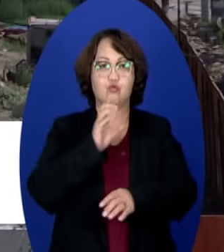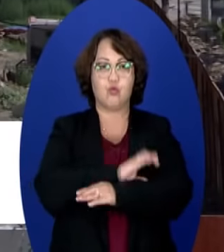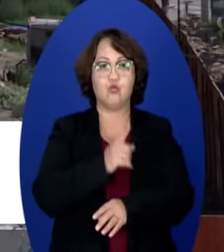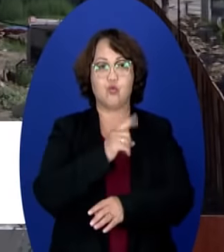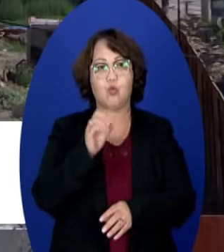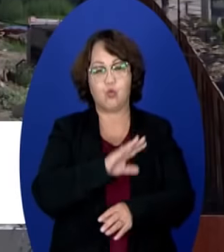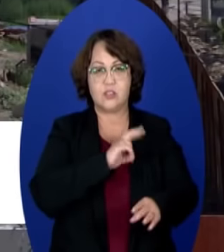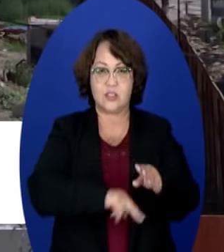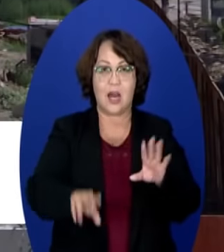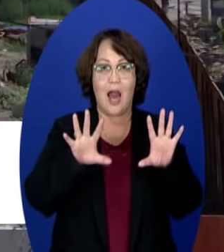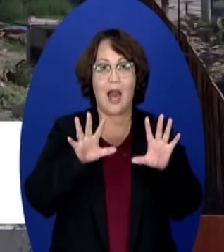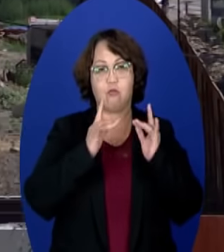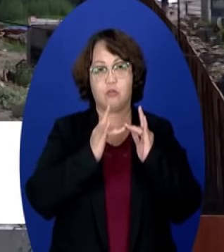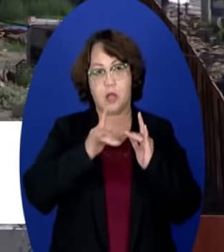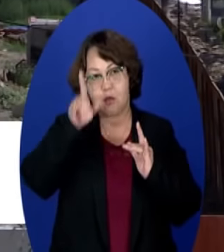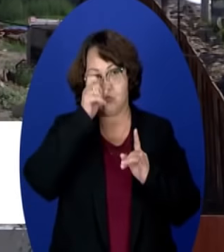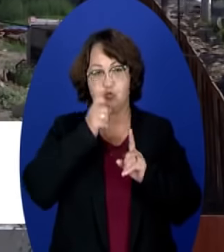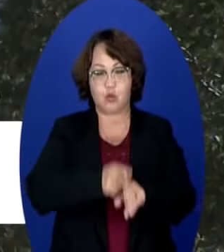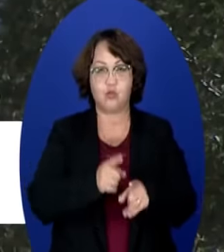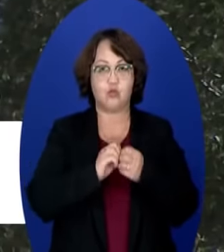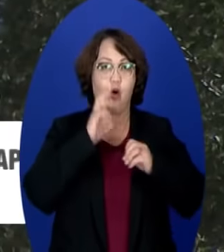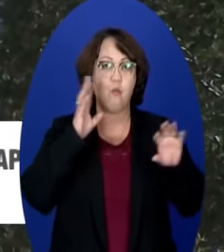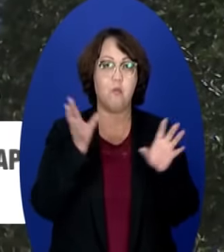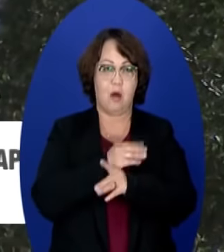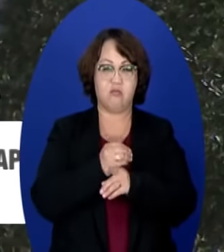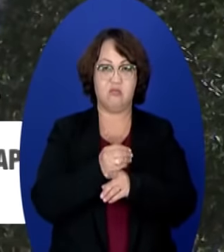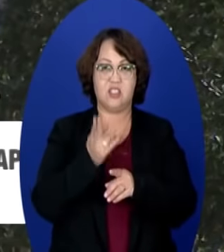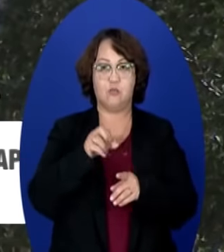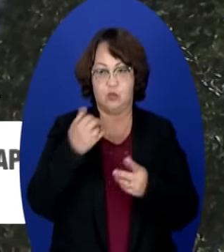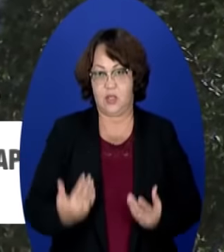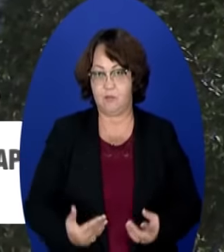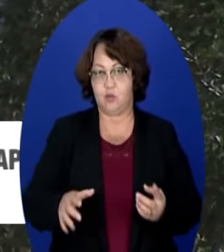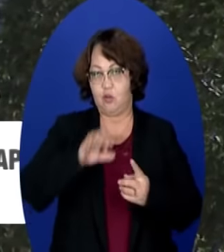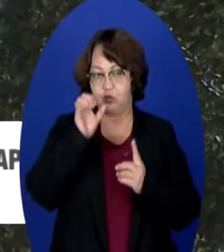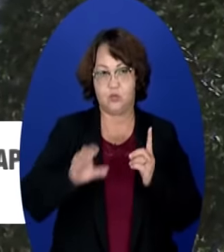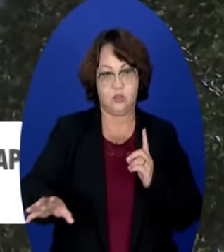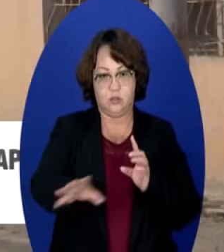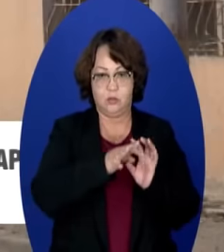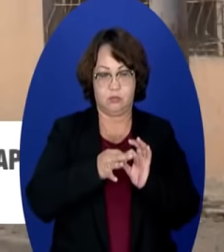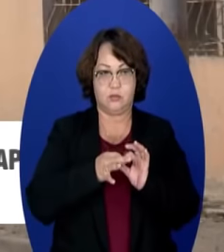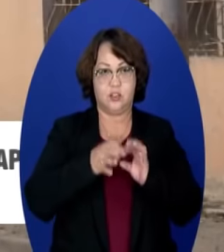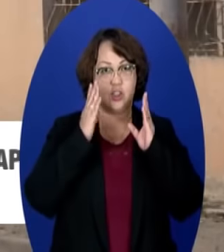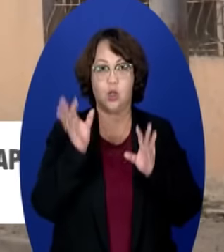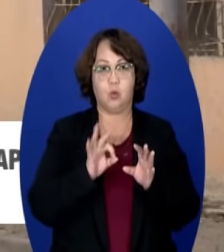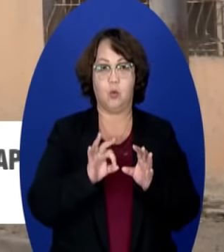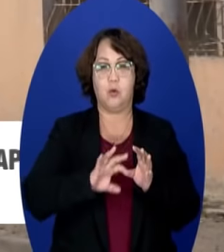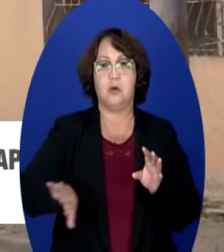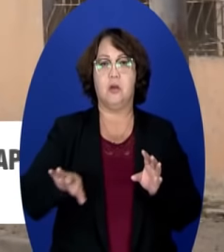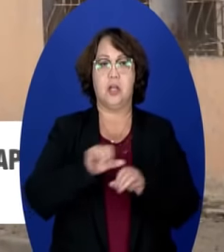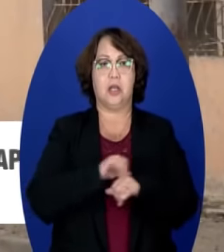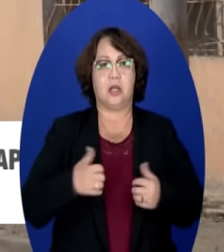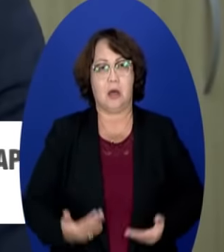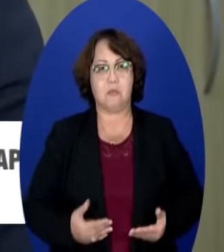10 ортой эмнэлэг оногдохоор зохицуулдаг. Дэд бүтцийн асуудлыг шийдвэрлэхгүй бол ачаалал үүсч, иргэдийн амьдрах тав тух алдагддаг тухай албаныхан ярьж